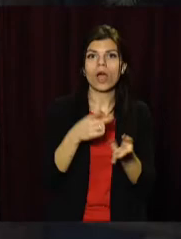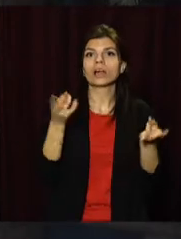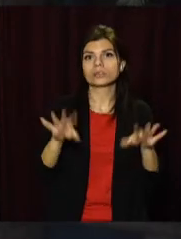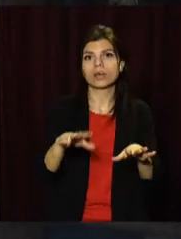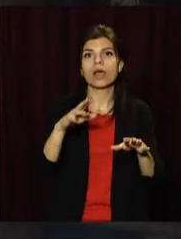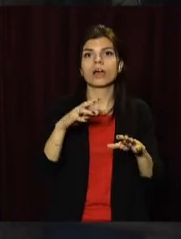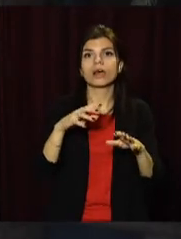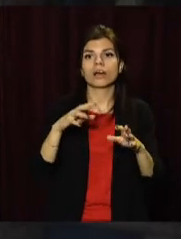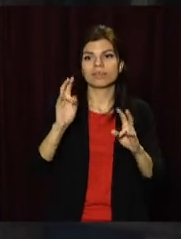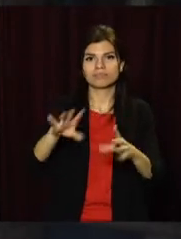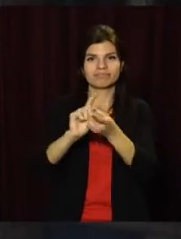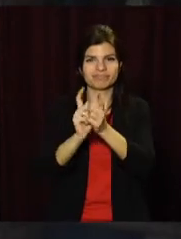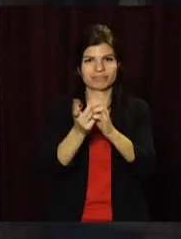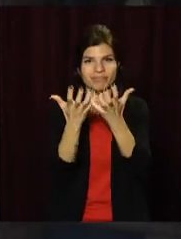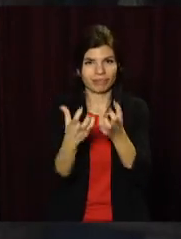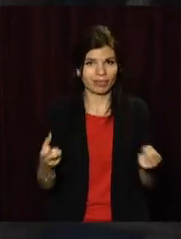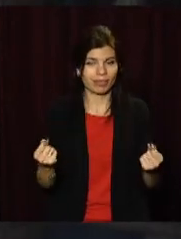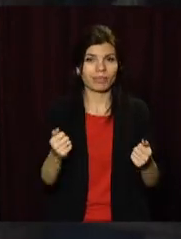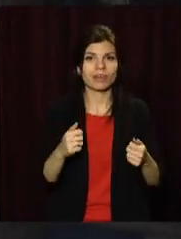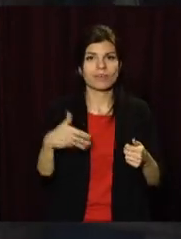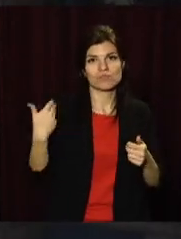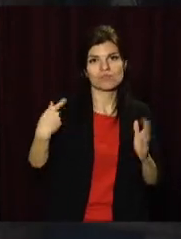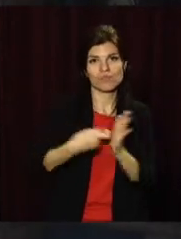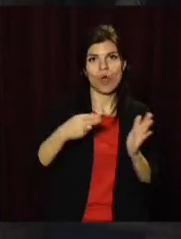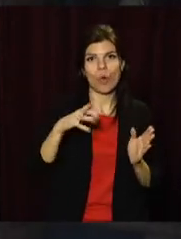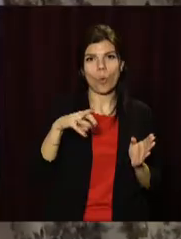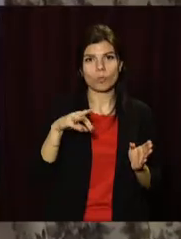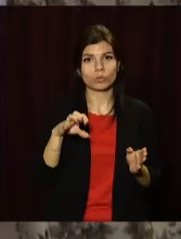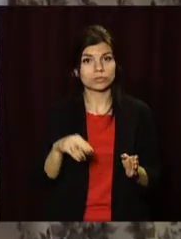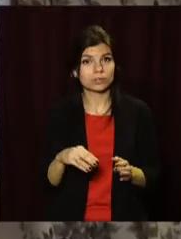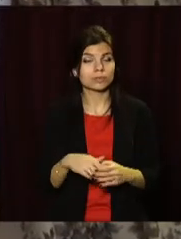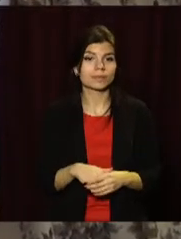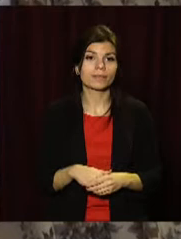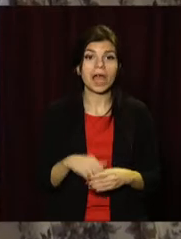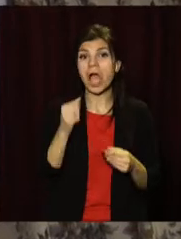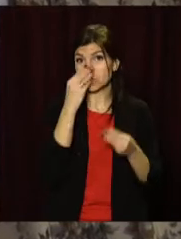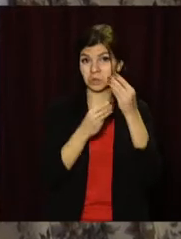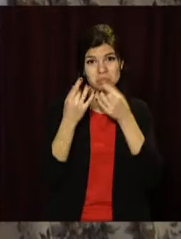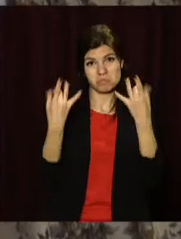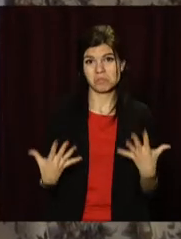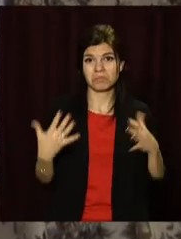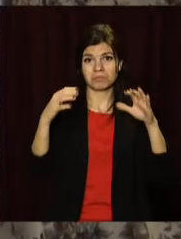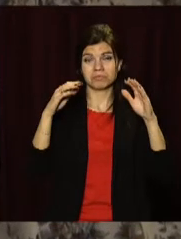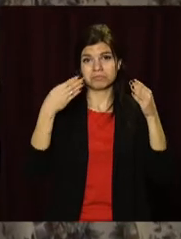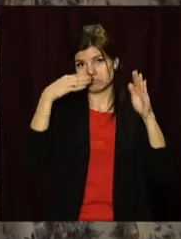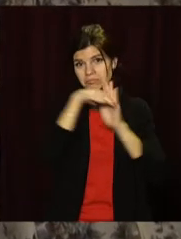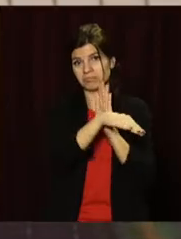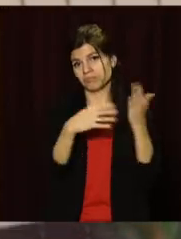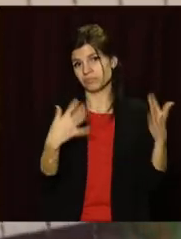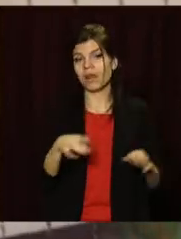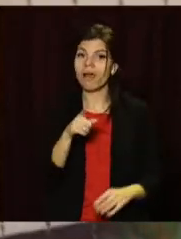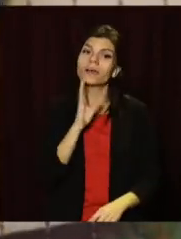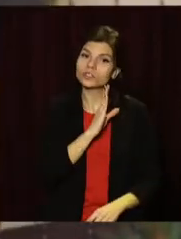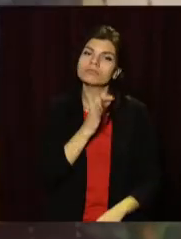її на компост. Вот. С искусственной ты ее просто собрал и все. А от дніпрянка Ганна віддає перевагу ялинці у